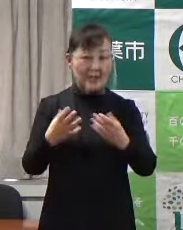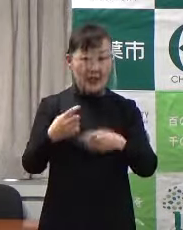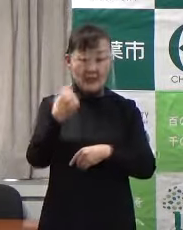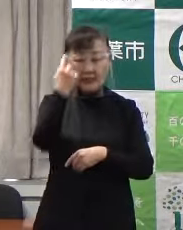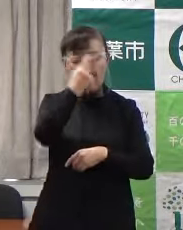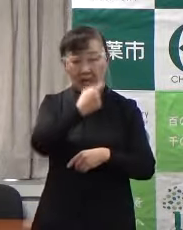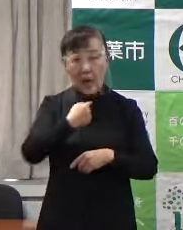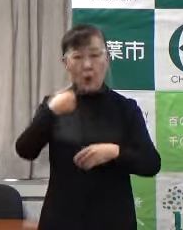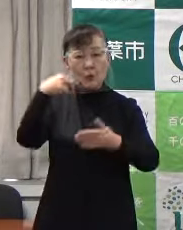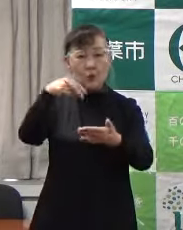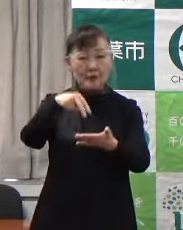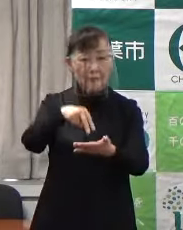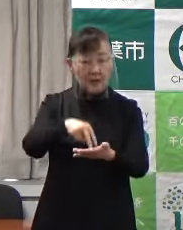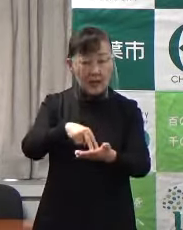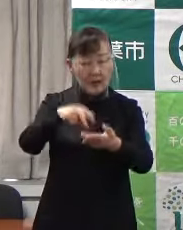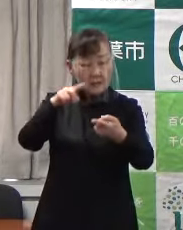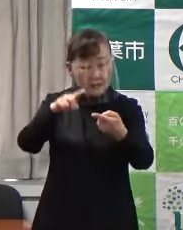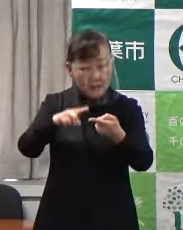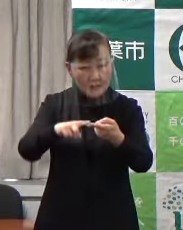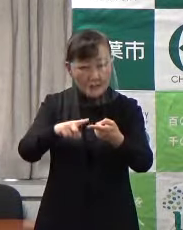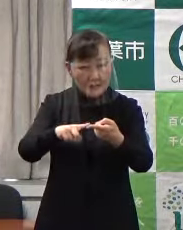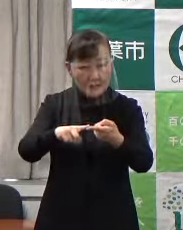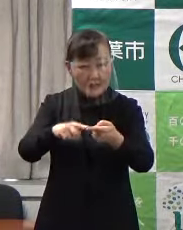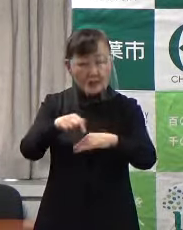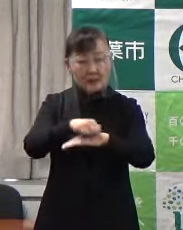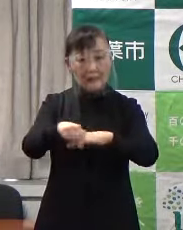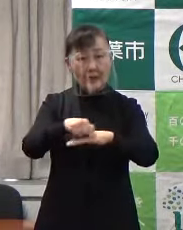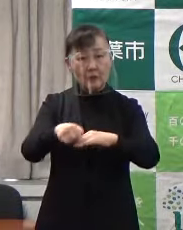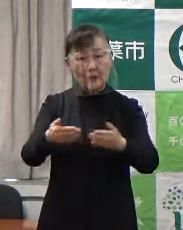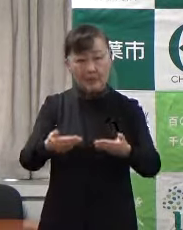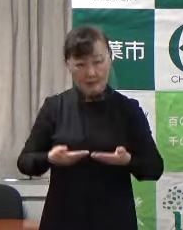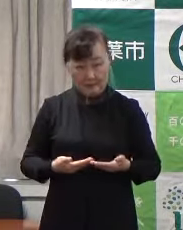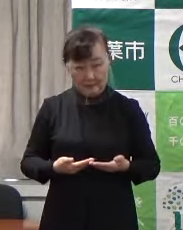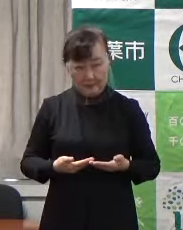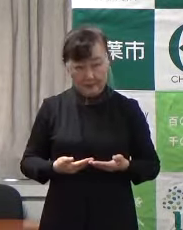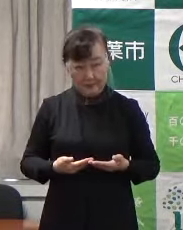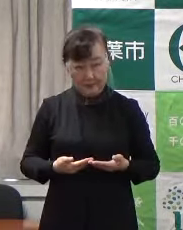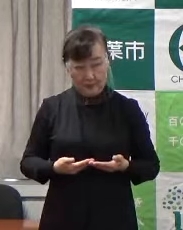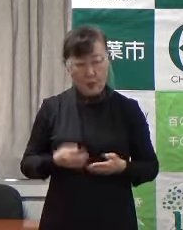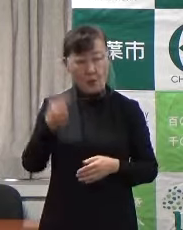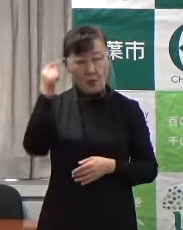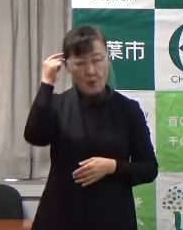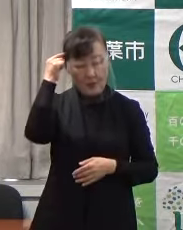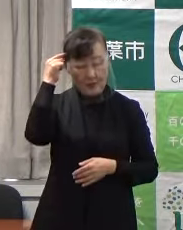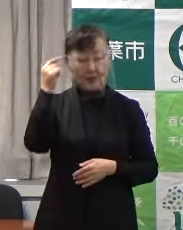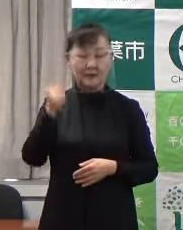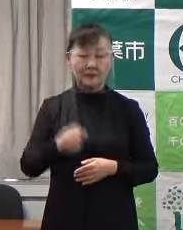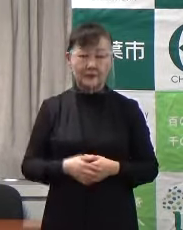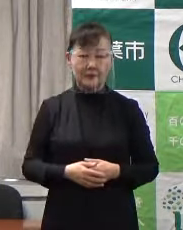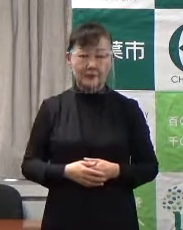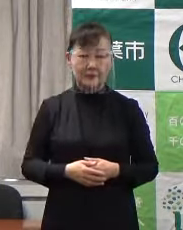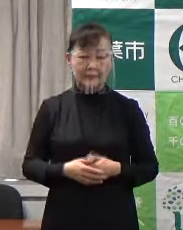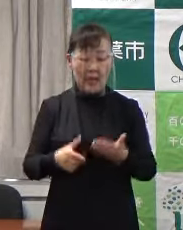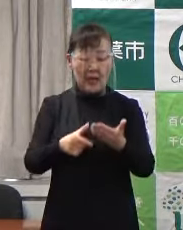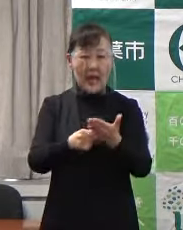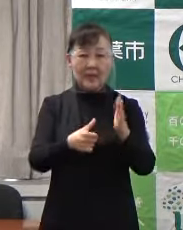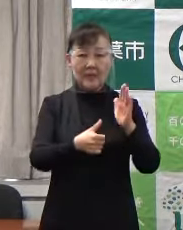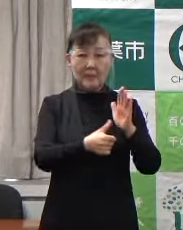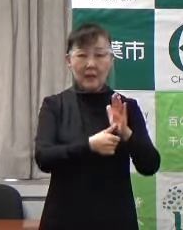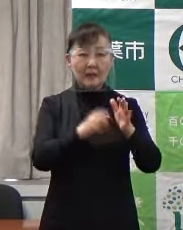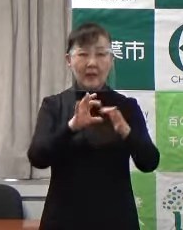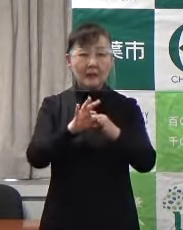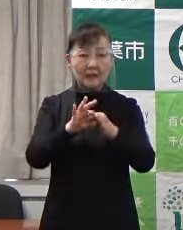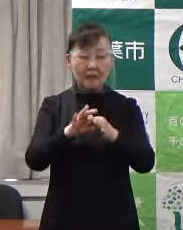顔としてふさわしい設計をしていただいているというふうに認識をしています。まあ、駅名に関しては